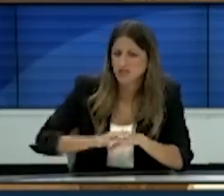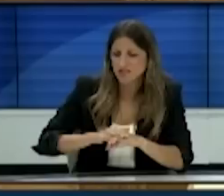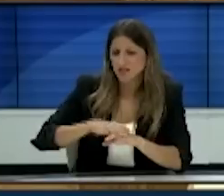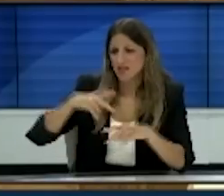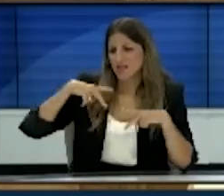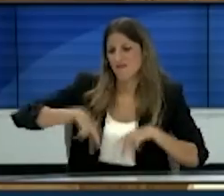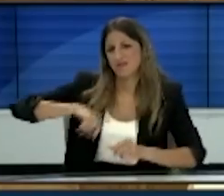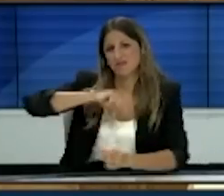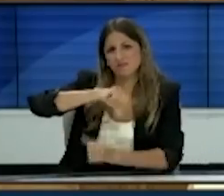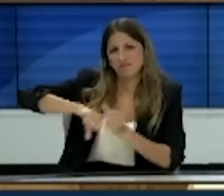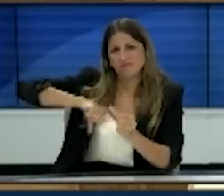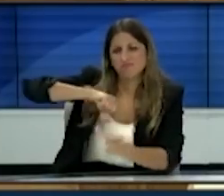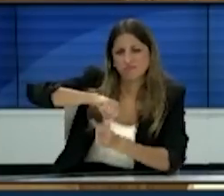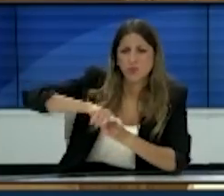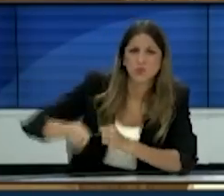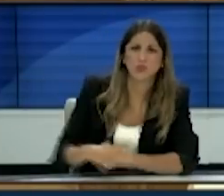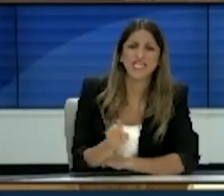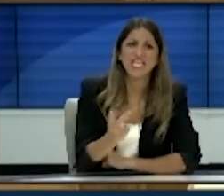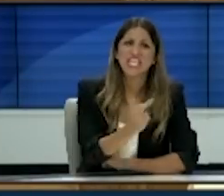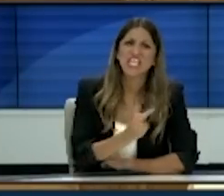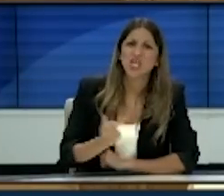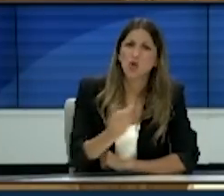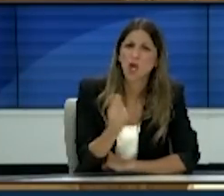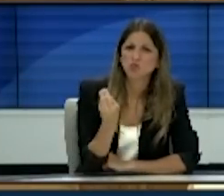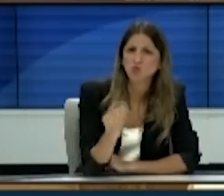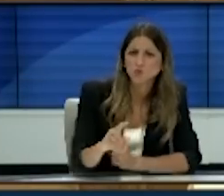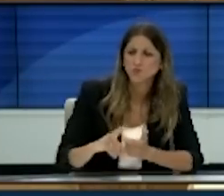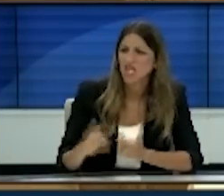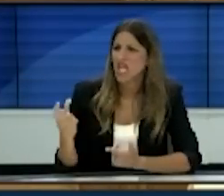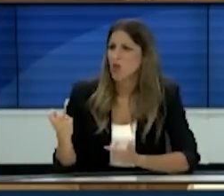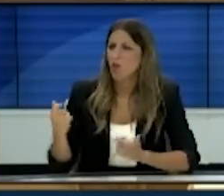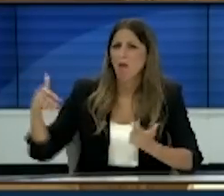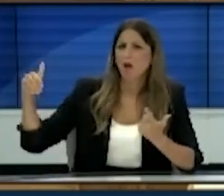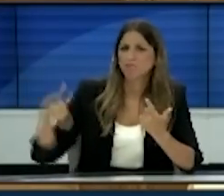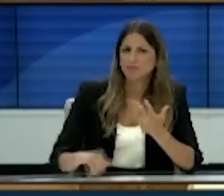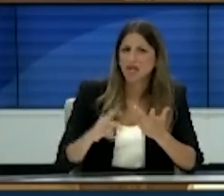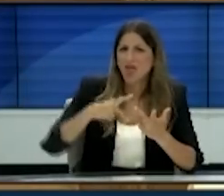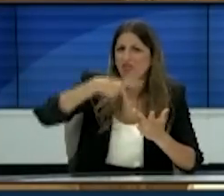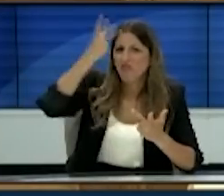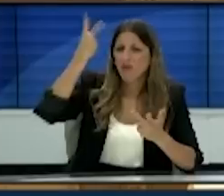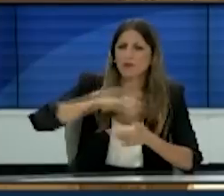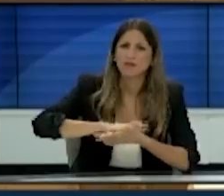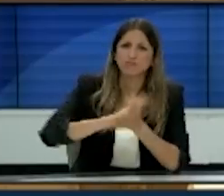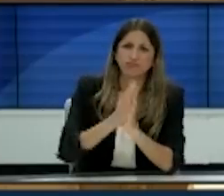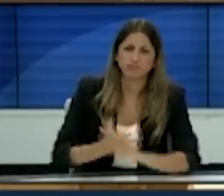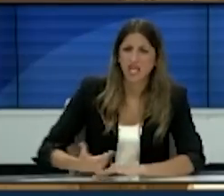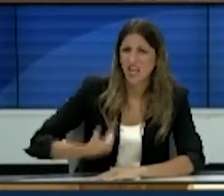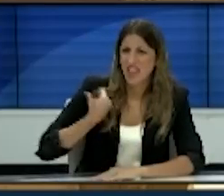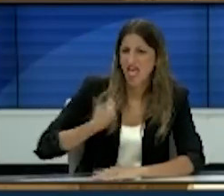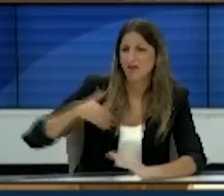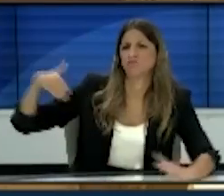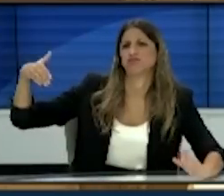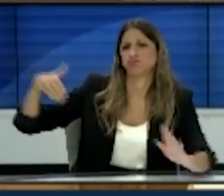στην κοινωνία, στην οικονομία, στον πολιτισμό, στα κοινωνικά δικαιώματα του λαού και της νεολαίας.